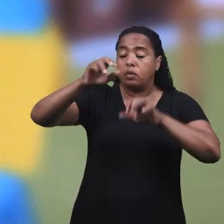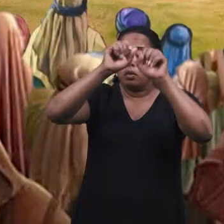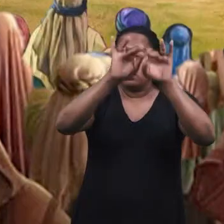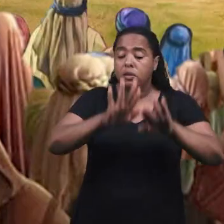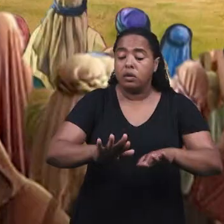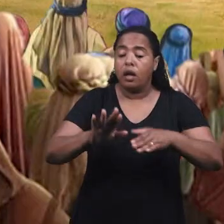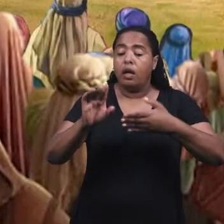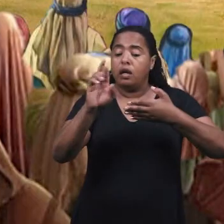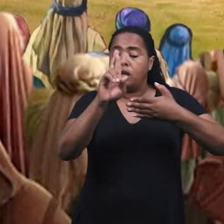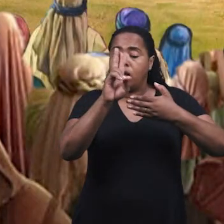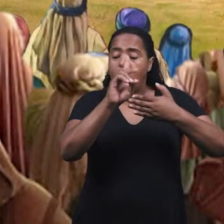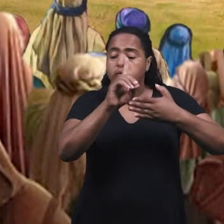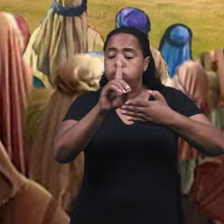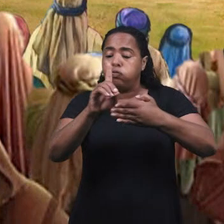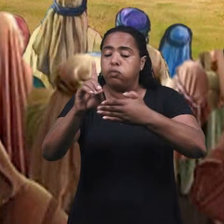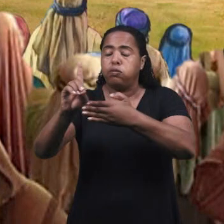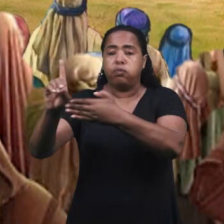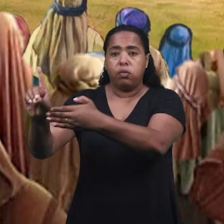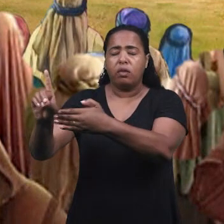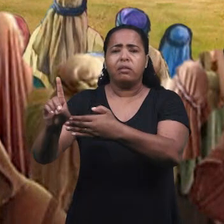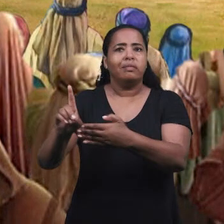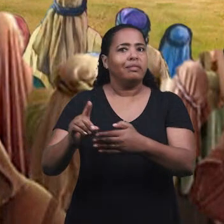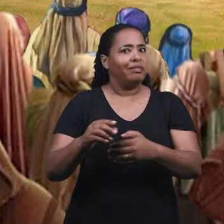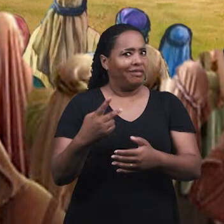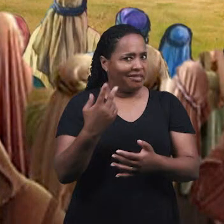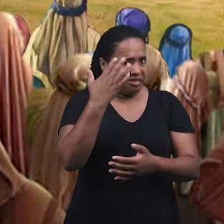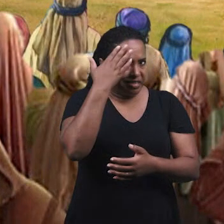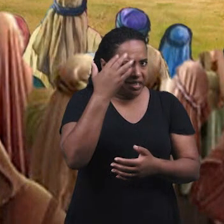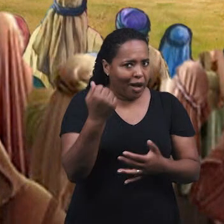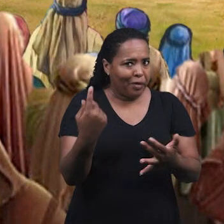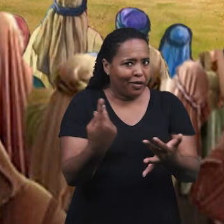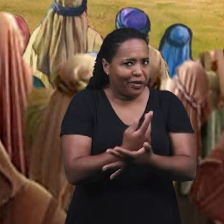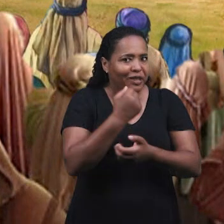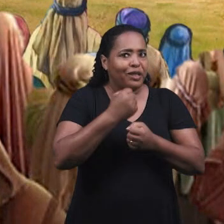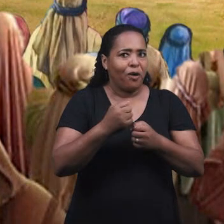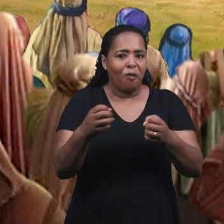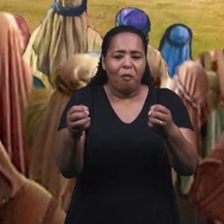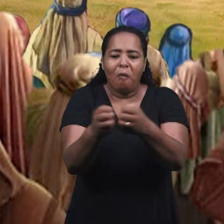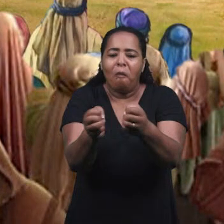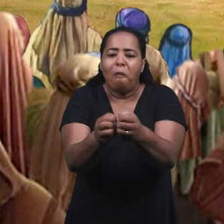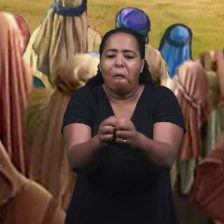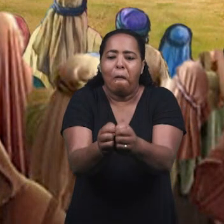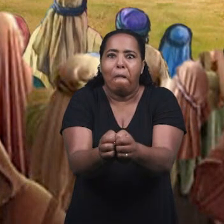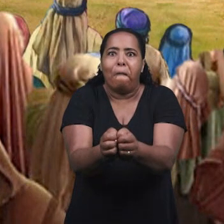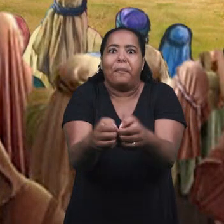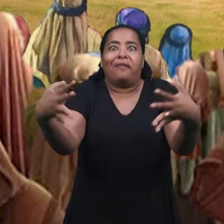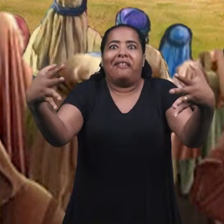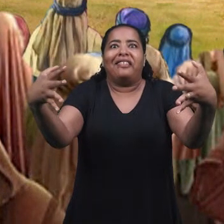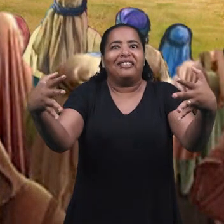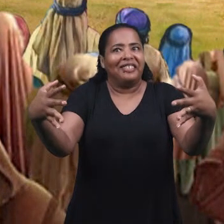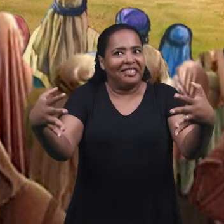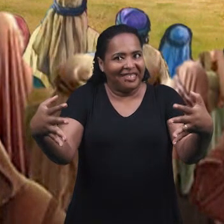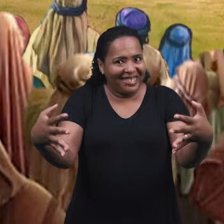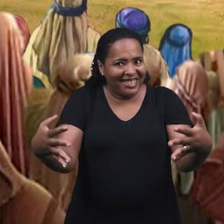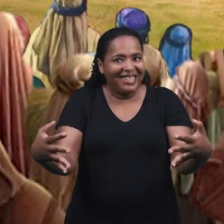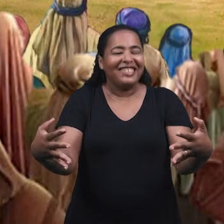peuple. Bien-aimé, le miracle, l'opération de merveille s'est